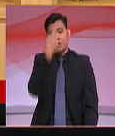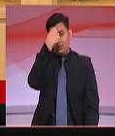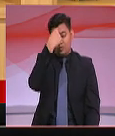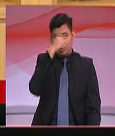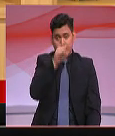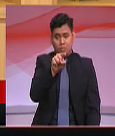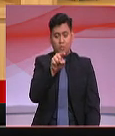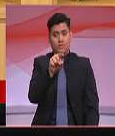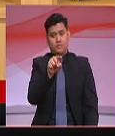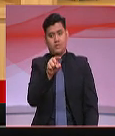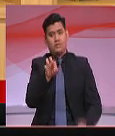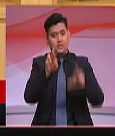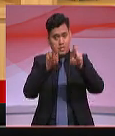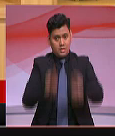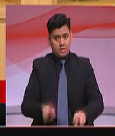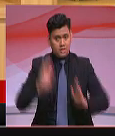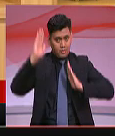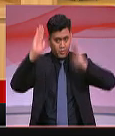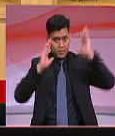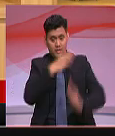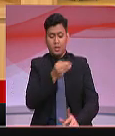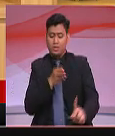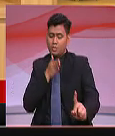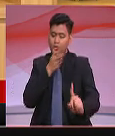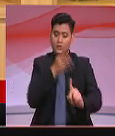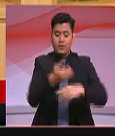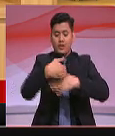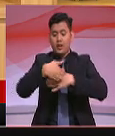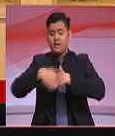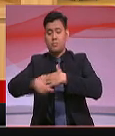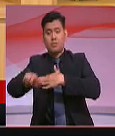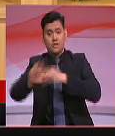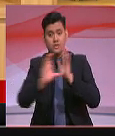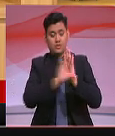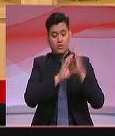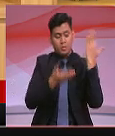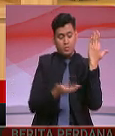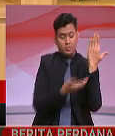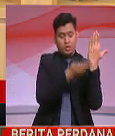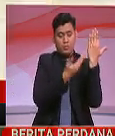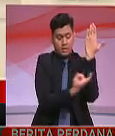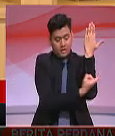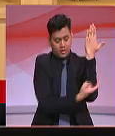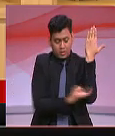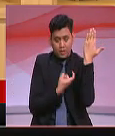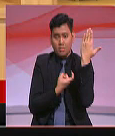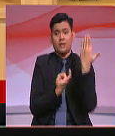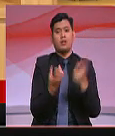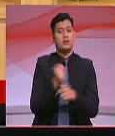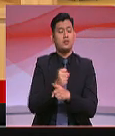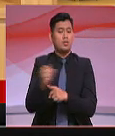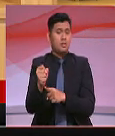kelasiran masyarakat Malaysia dan lebih penting lagi untuk tujuan-tujuan ekspor macam kelapa sawit, getah dan sebagainya. Sektor yang